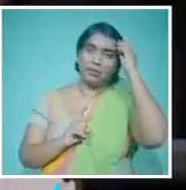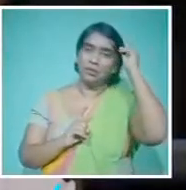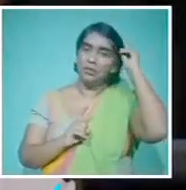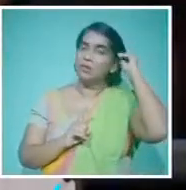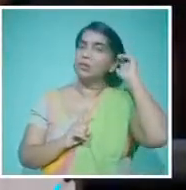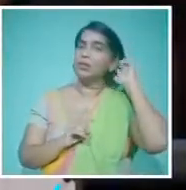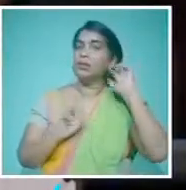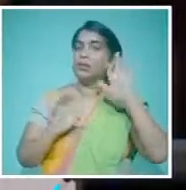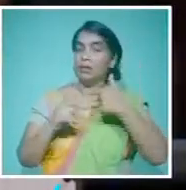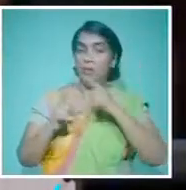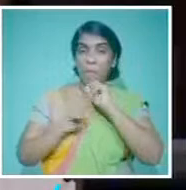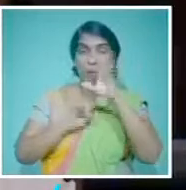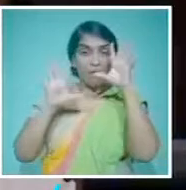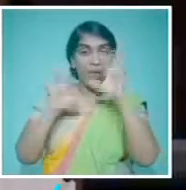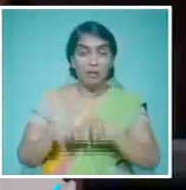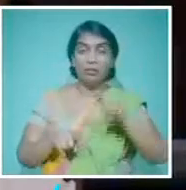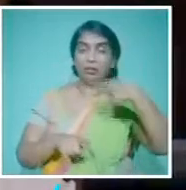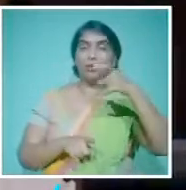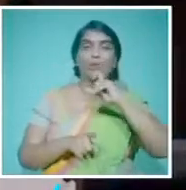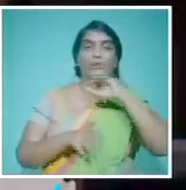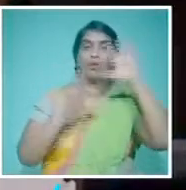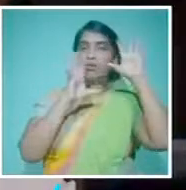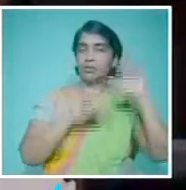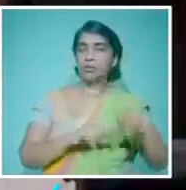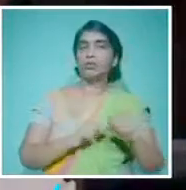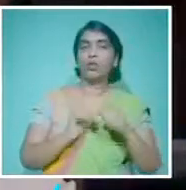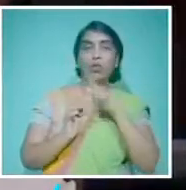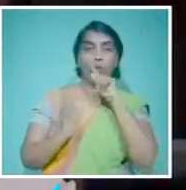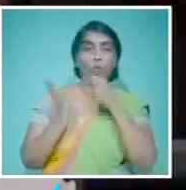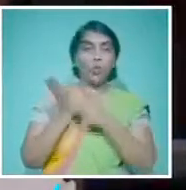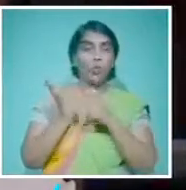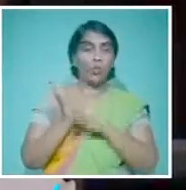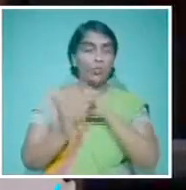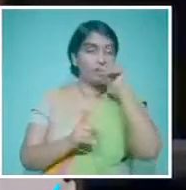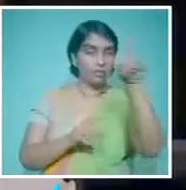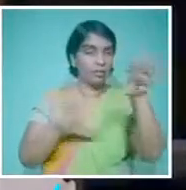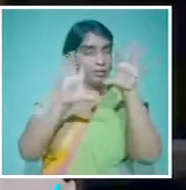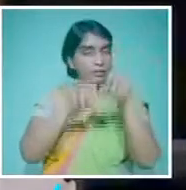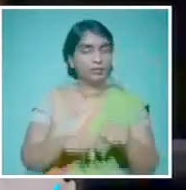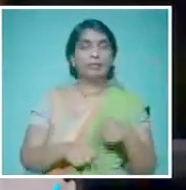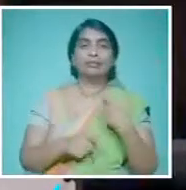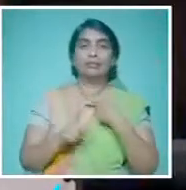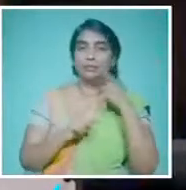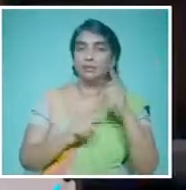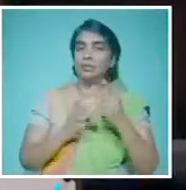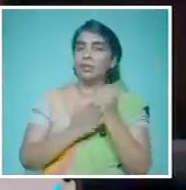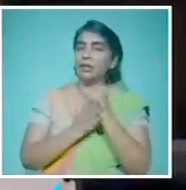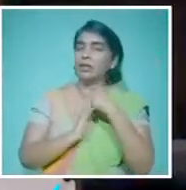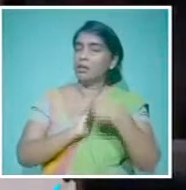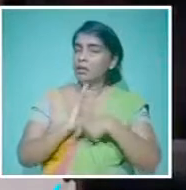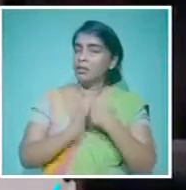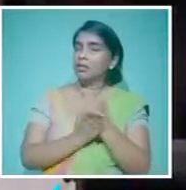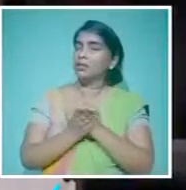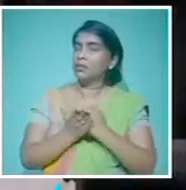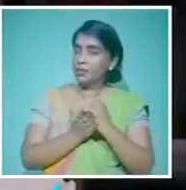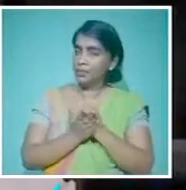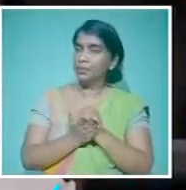ida passe yanne adhikaranayata rupani sansthawata giya mulu ratama ehem pitimma